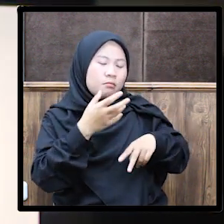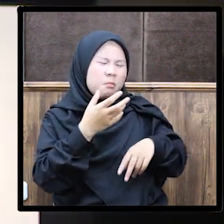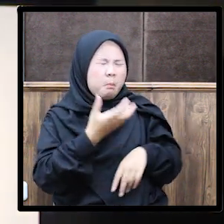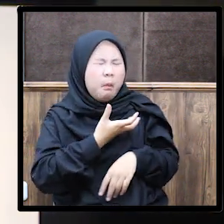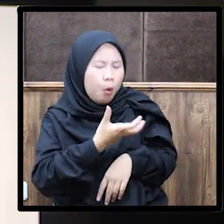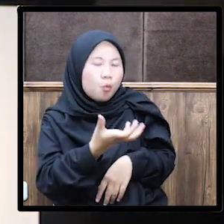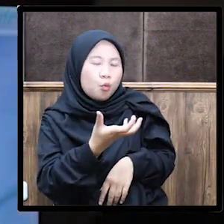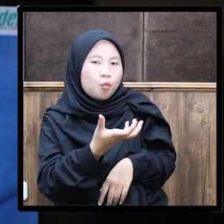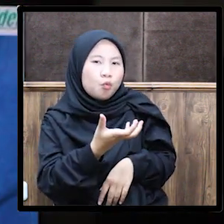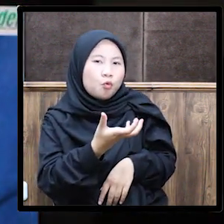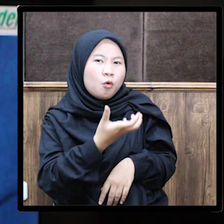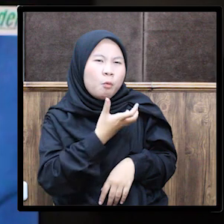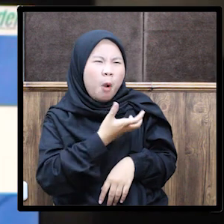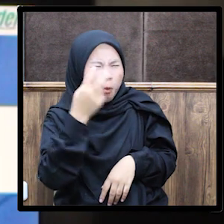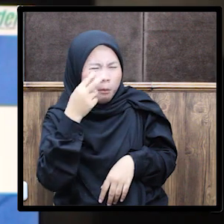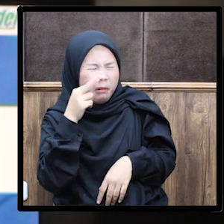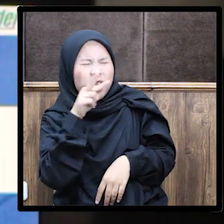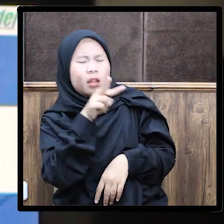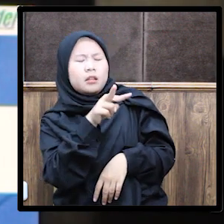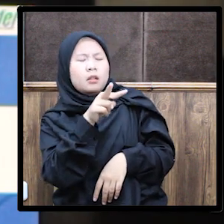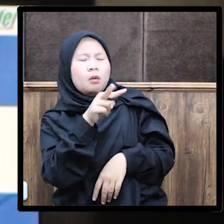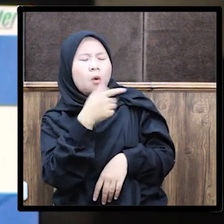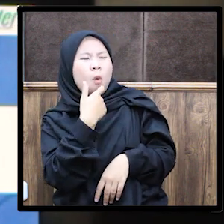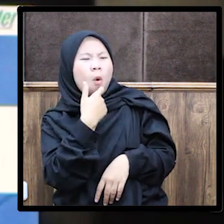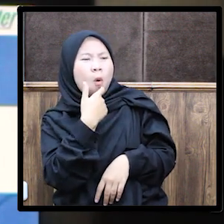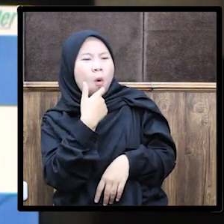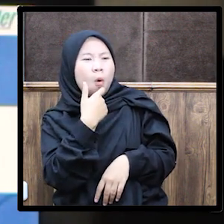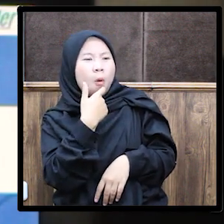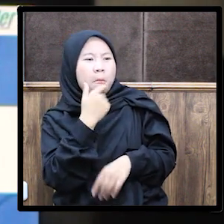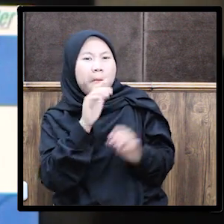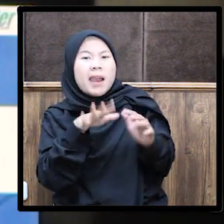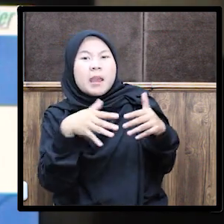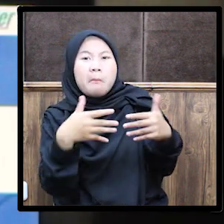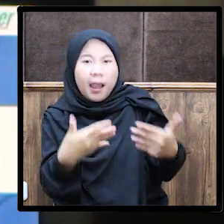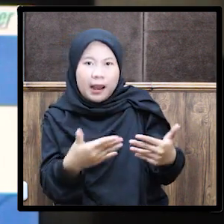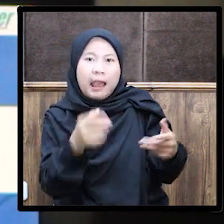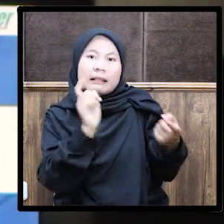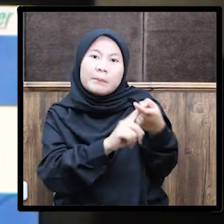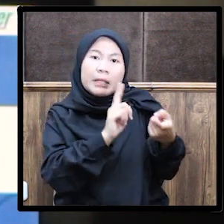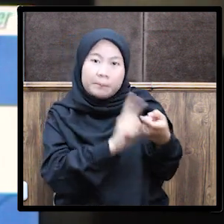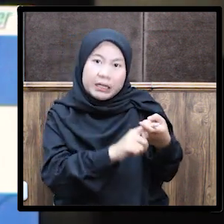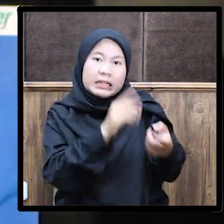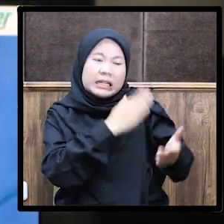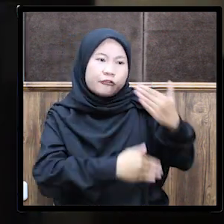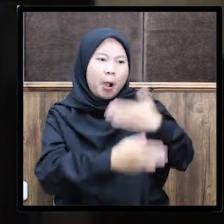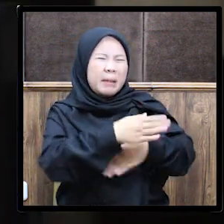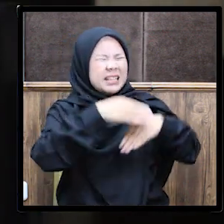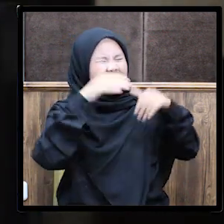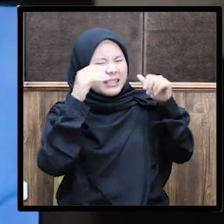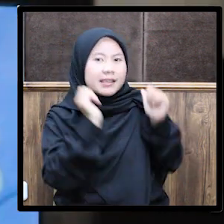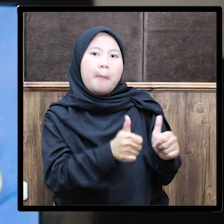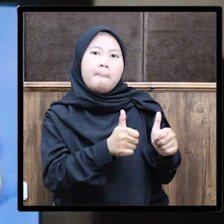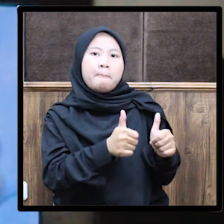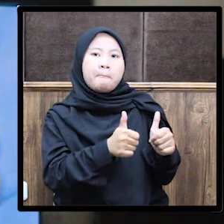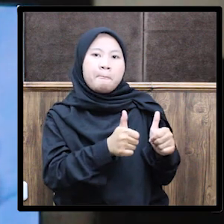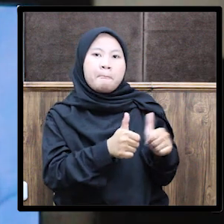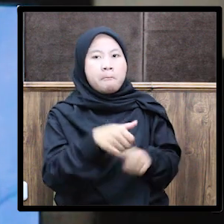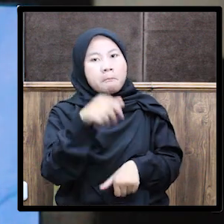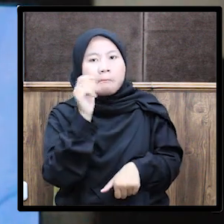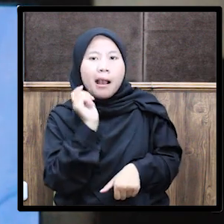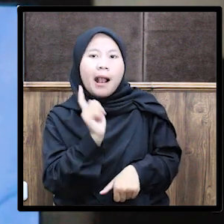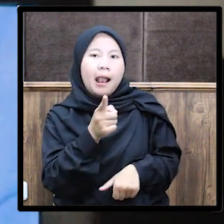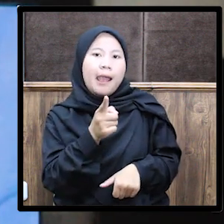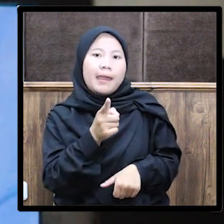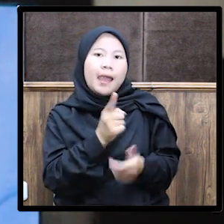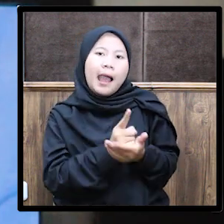pingin memotret sejauh mana sih sebetulnya teman-teman difabel itu telah siap untuk menggunakan hak